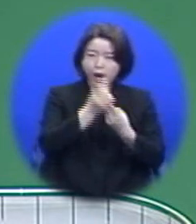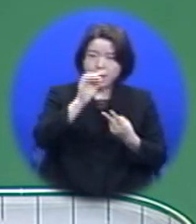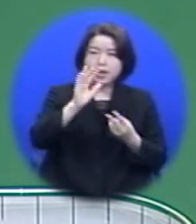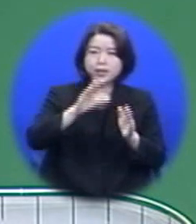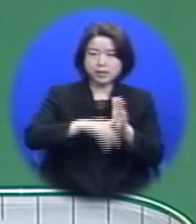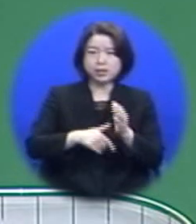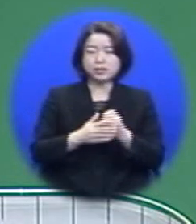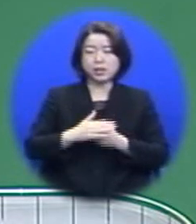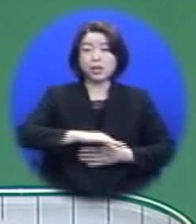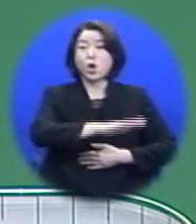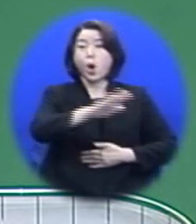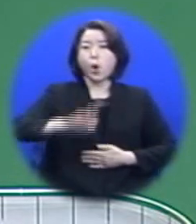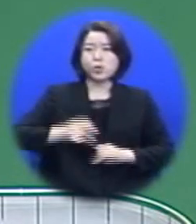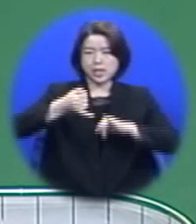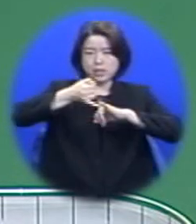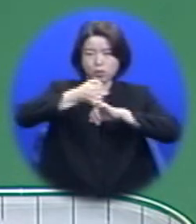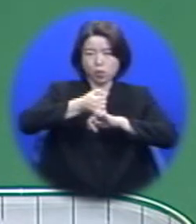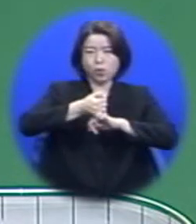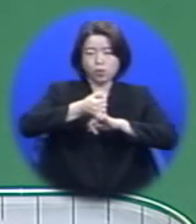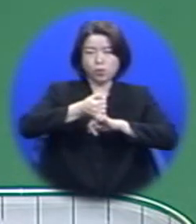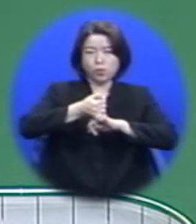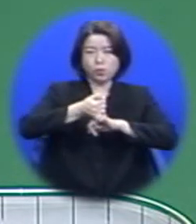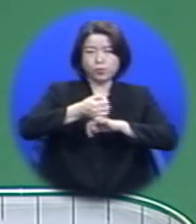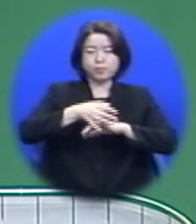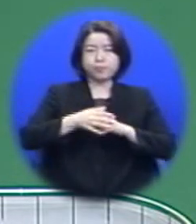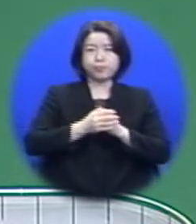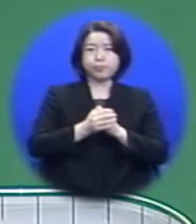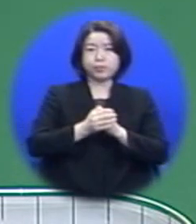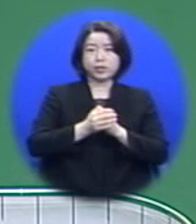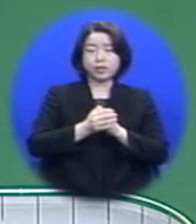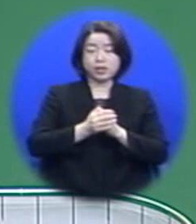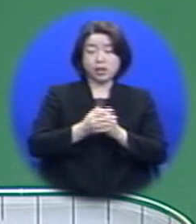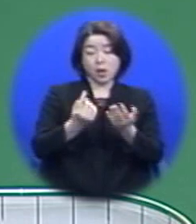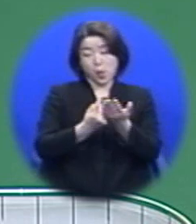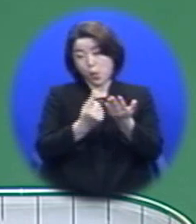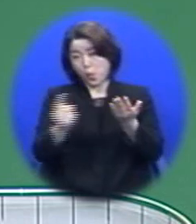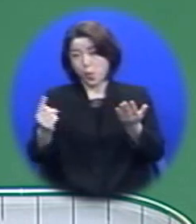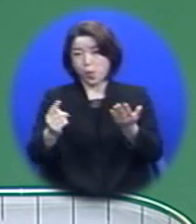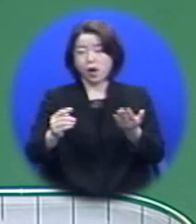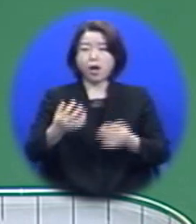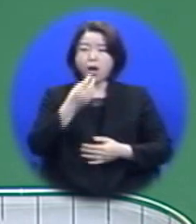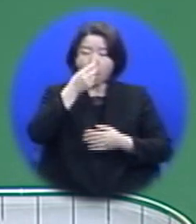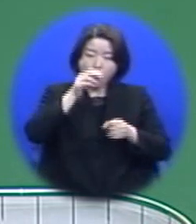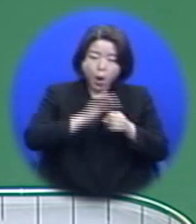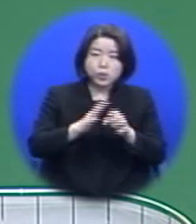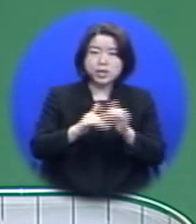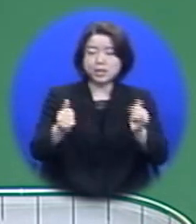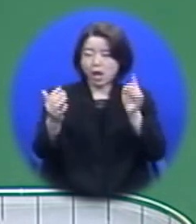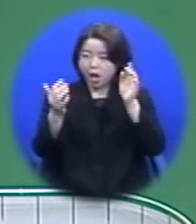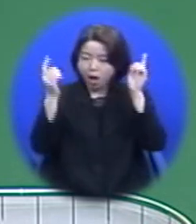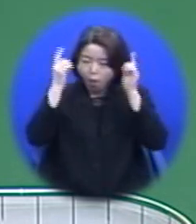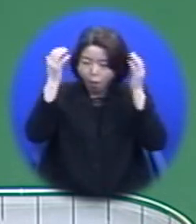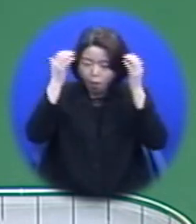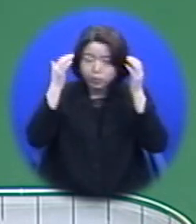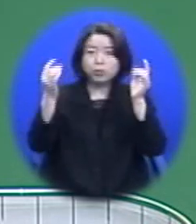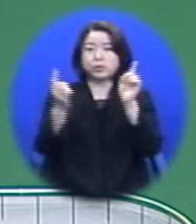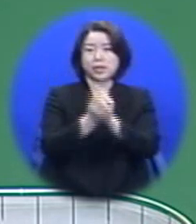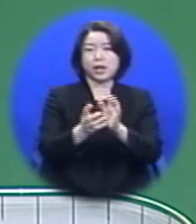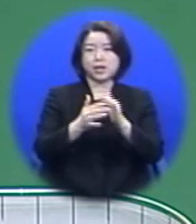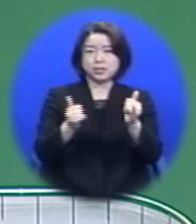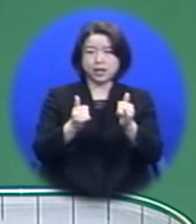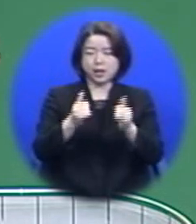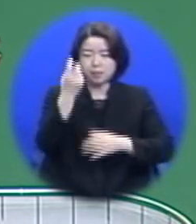우리는 반드시 소외된 사람 억울한 사람 고통 당하는 사람을